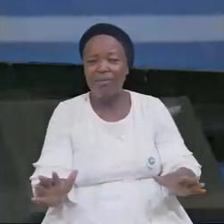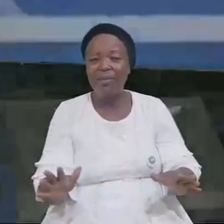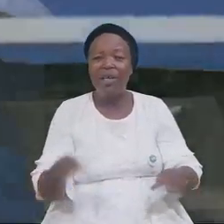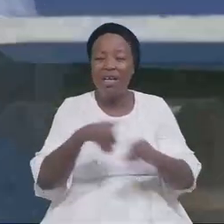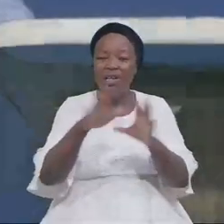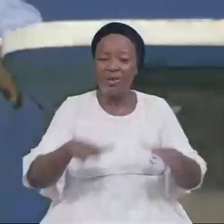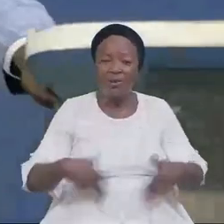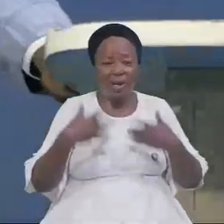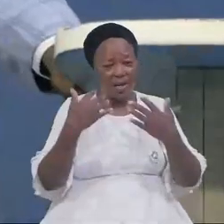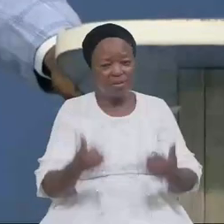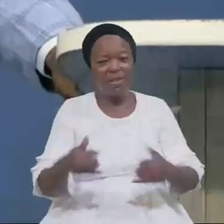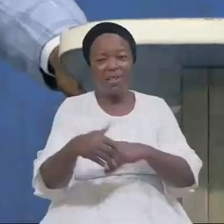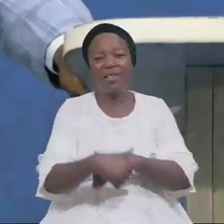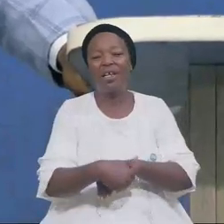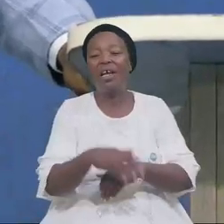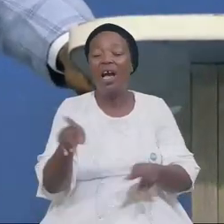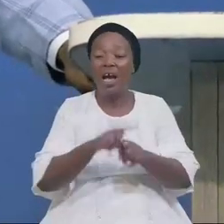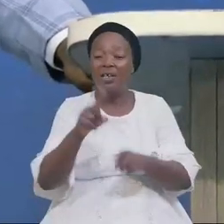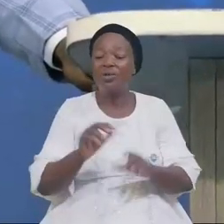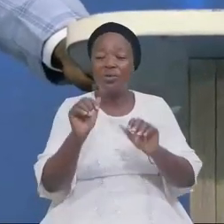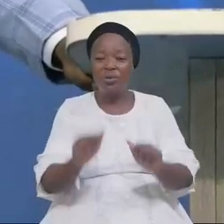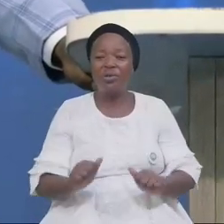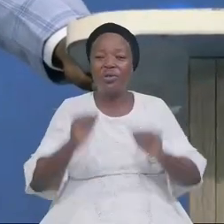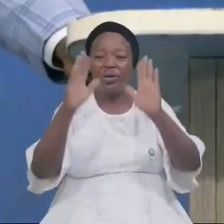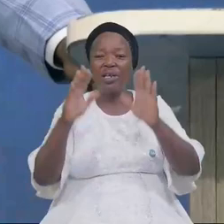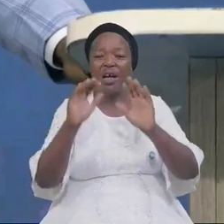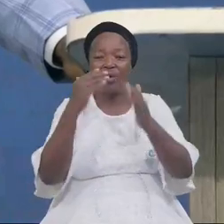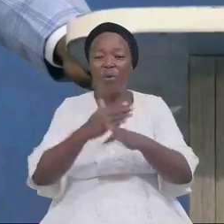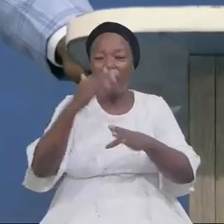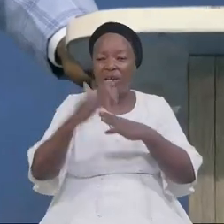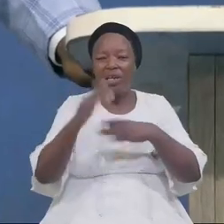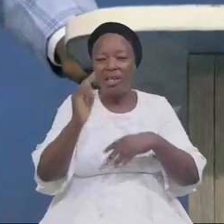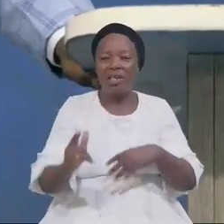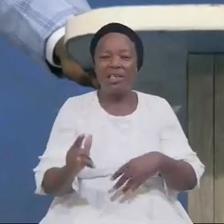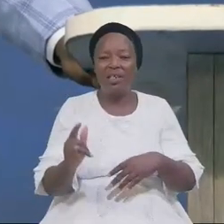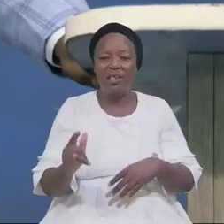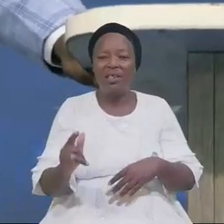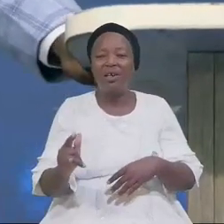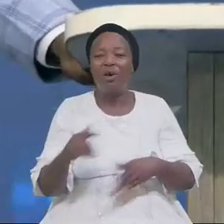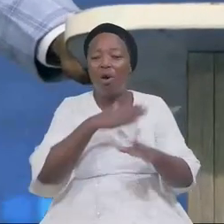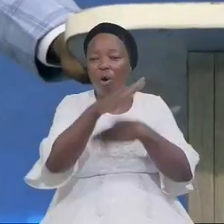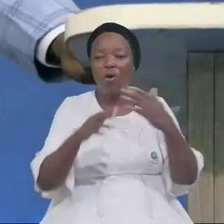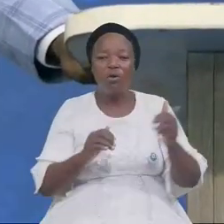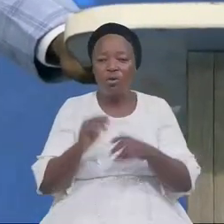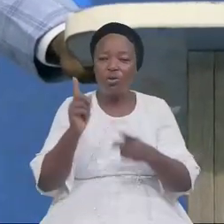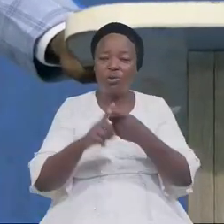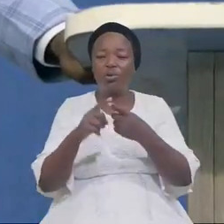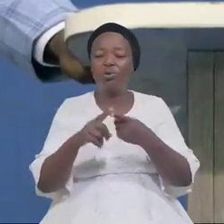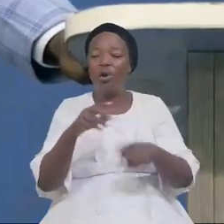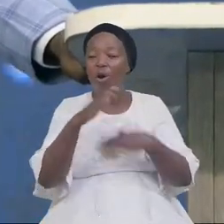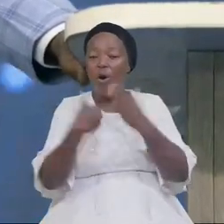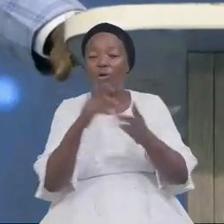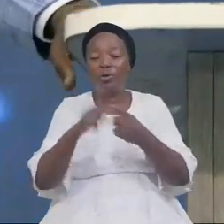vie ce soir. Comment vous soumettez absolument, complètement à Christ notre